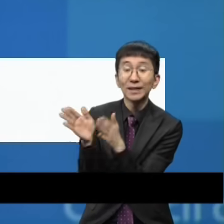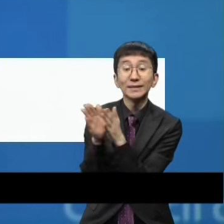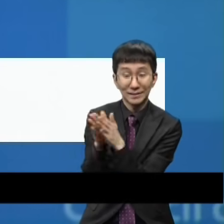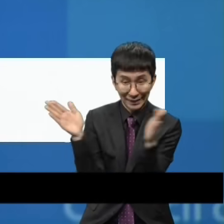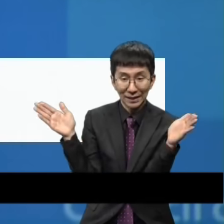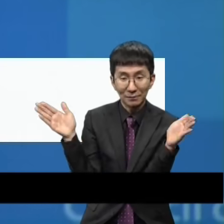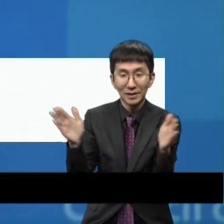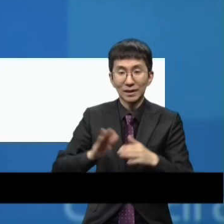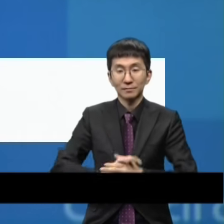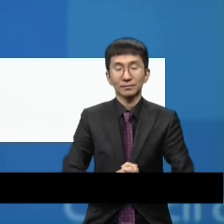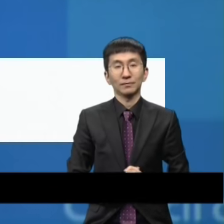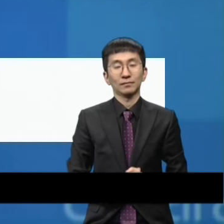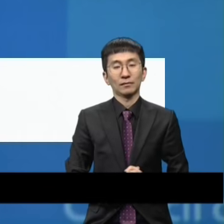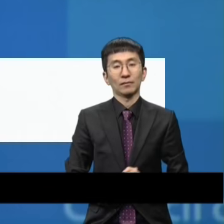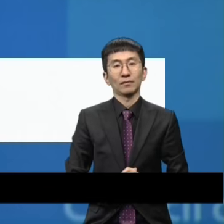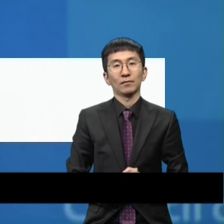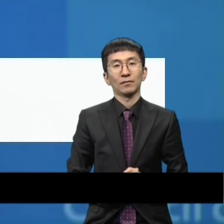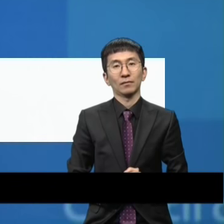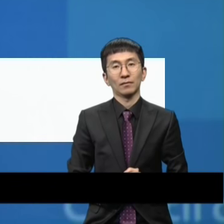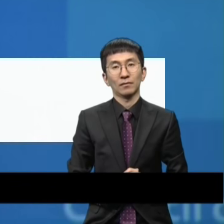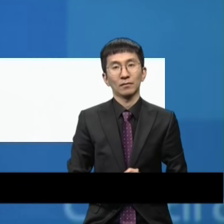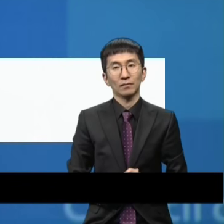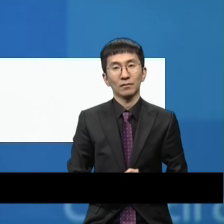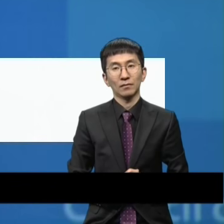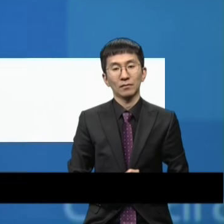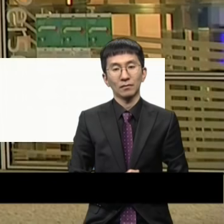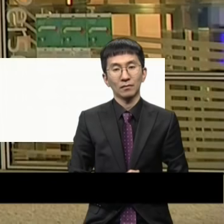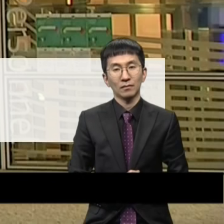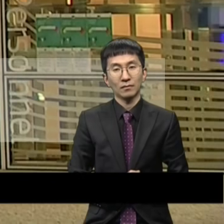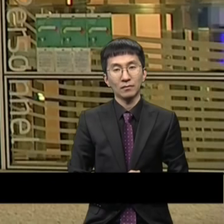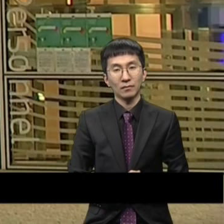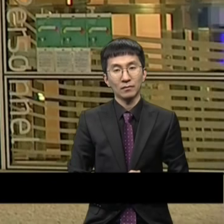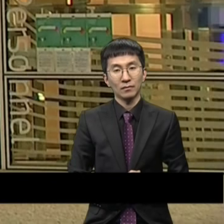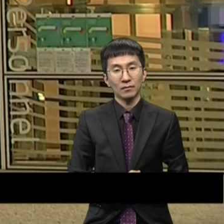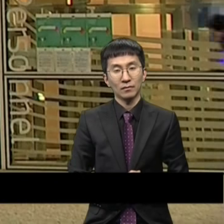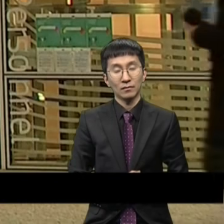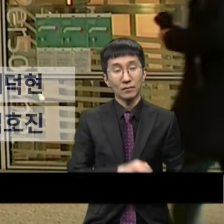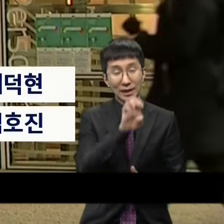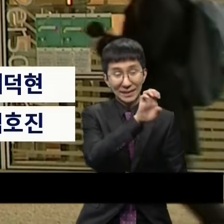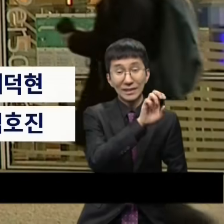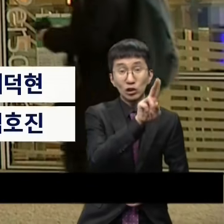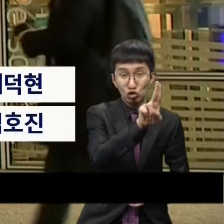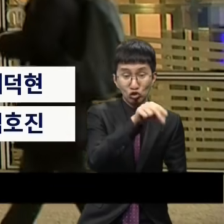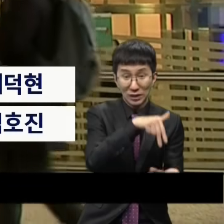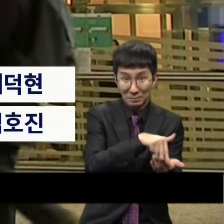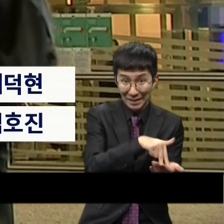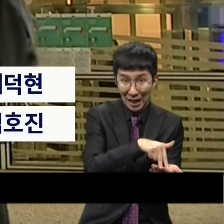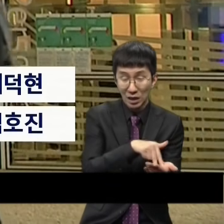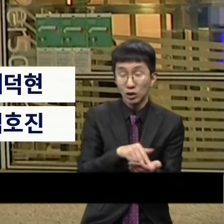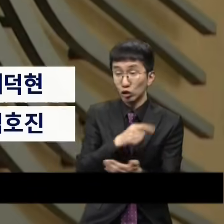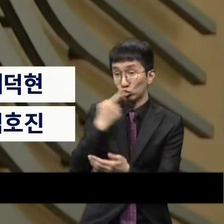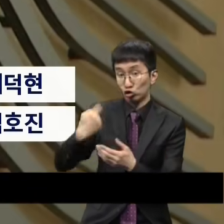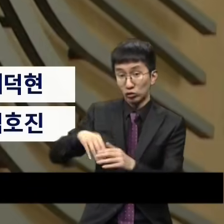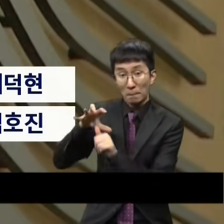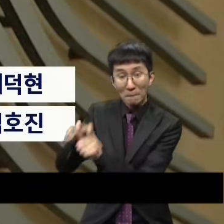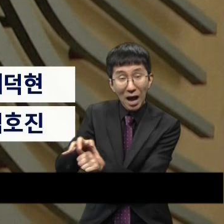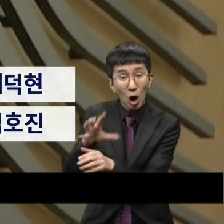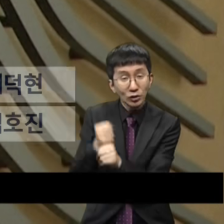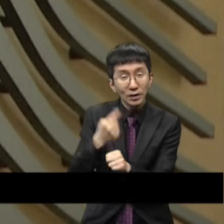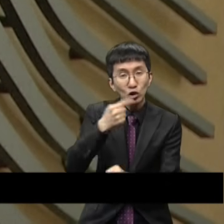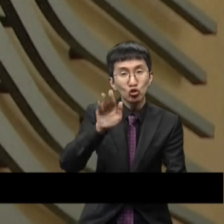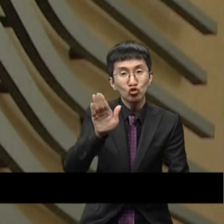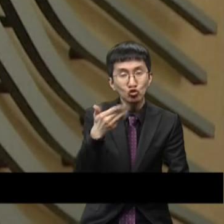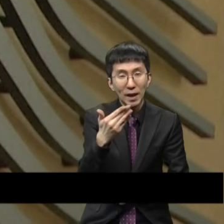and implementation of the Chinese policies in Xinjiang. EU가 인권과 관련해 중국을 제재한 건